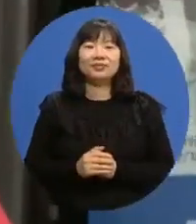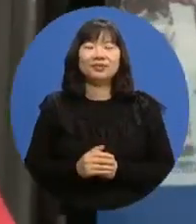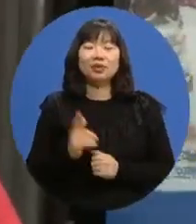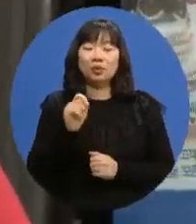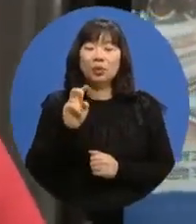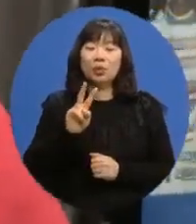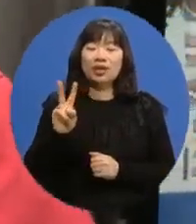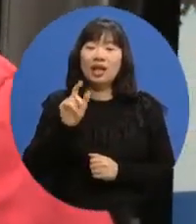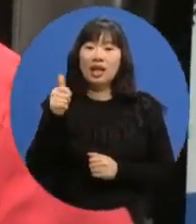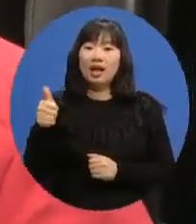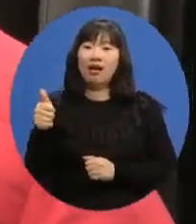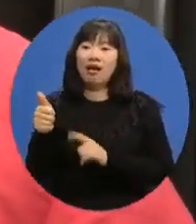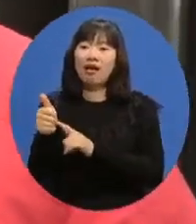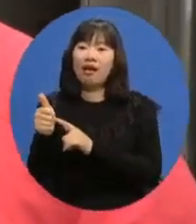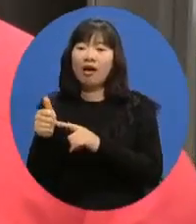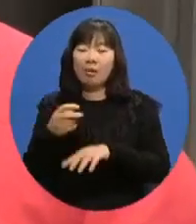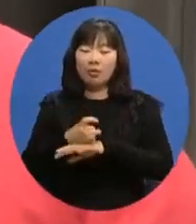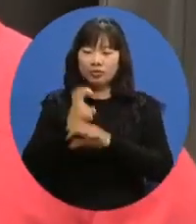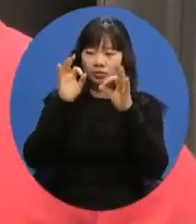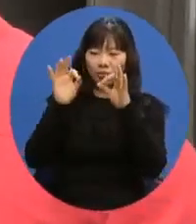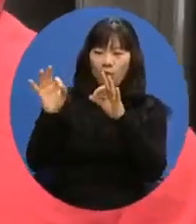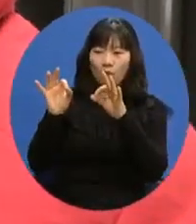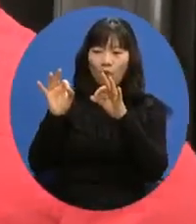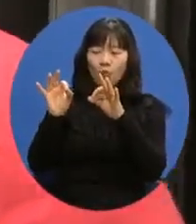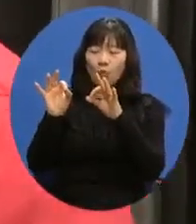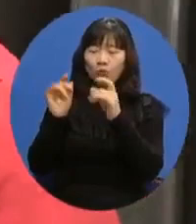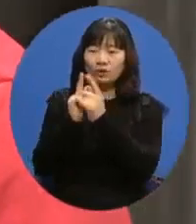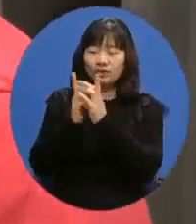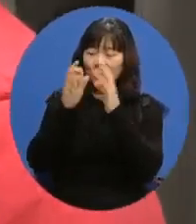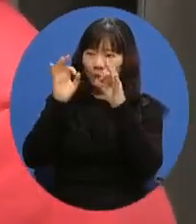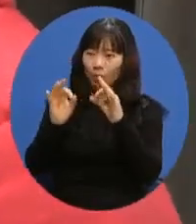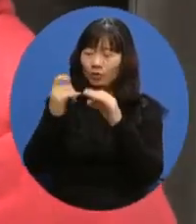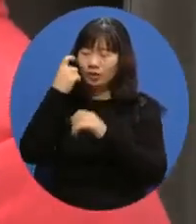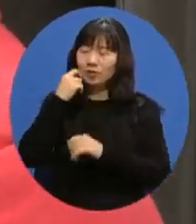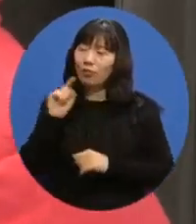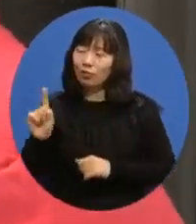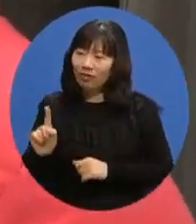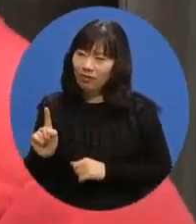고야, 버스 보니까 어때? 시티투어 진짜로 보니까?